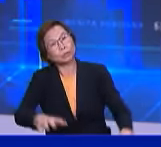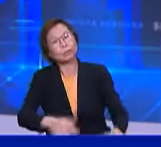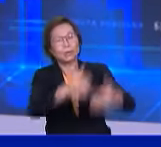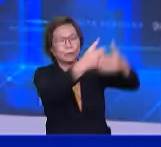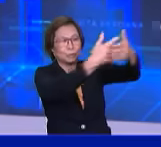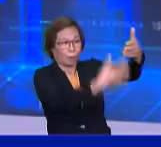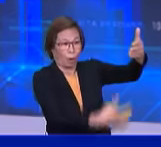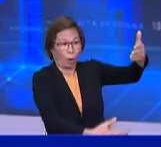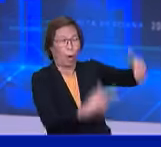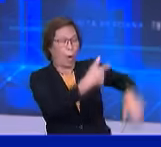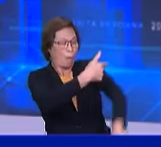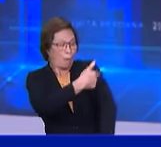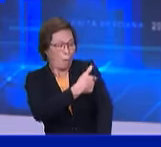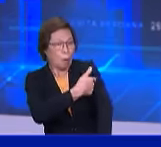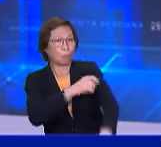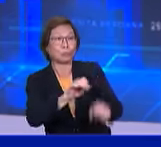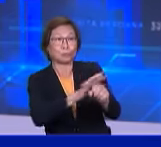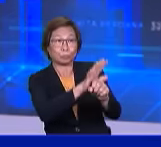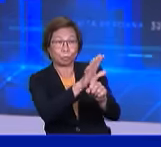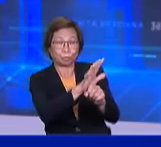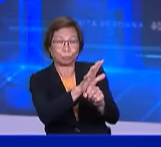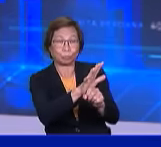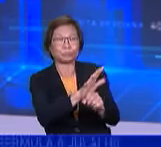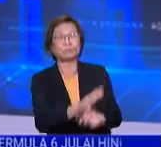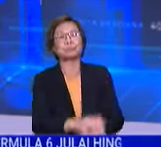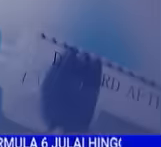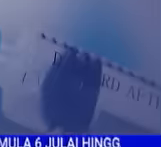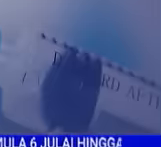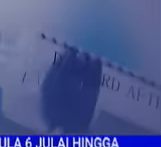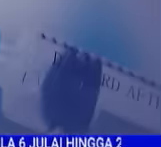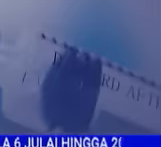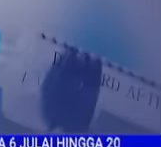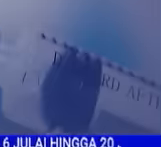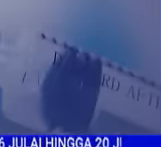data harian vaksinasi COVID-19 mengikut negeri.